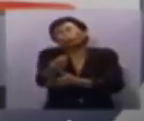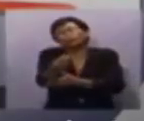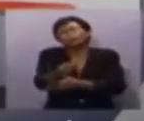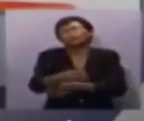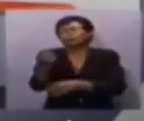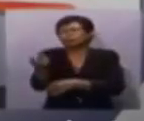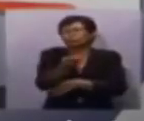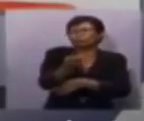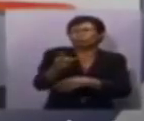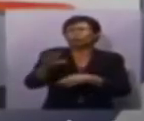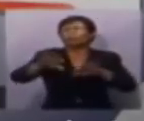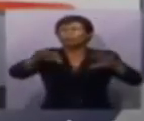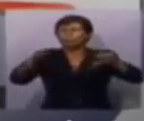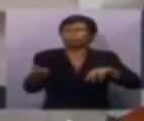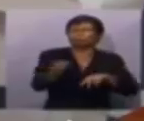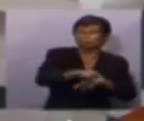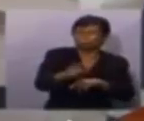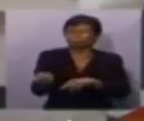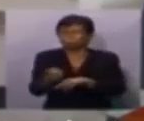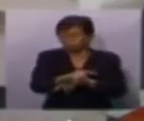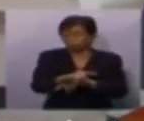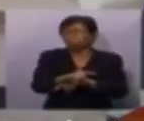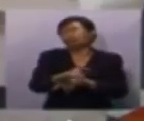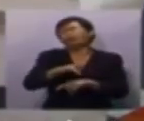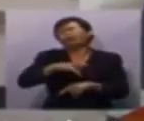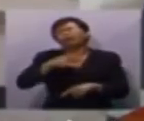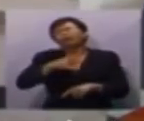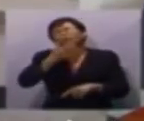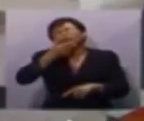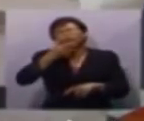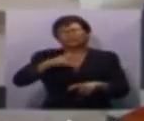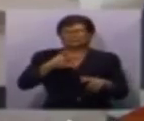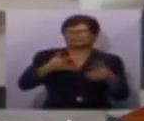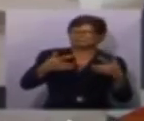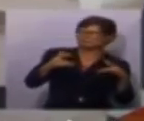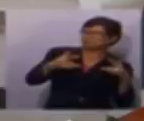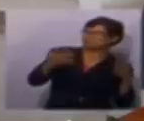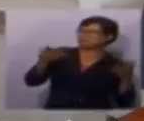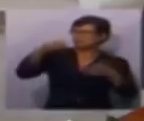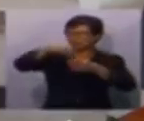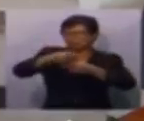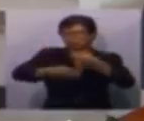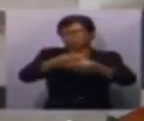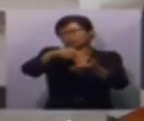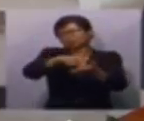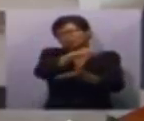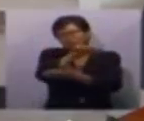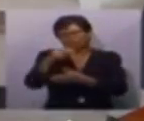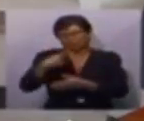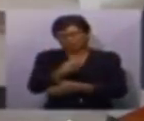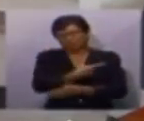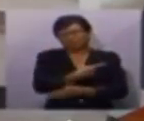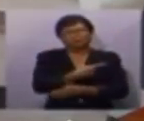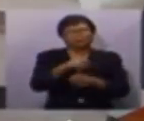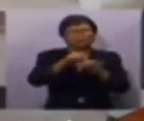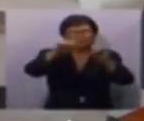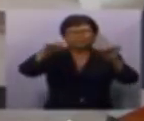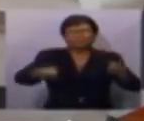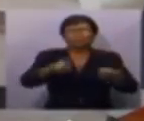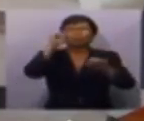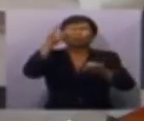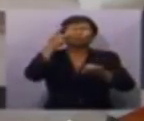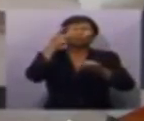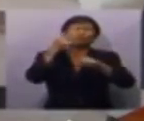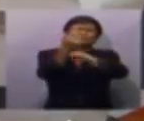untuk supaya orang muda juga tidak terasa terasing dalam proses ini. Dan kita, sistem politik di